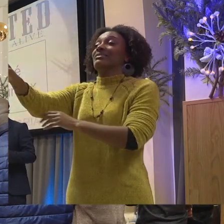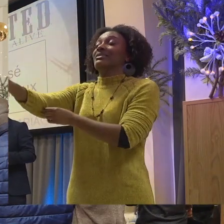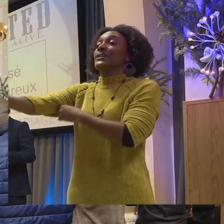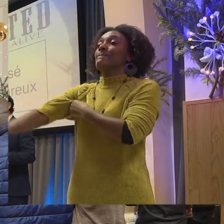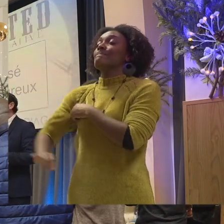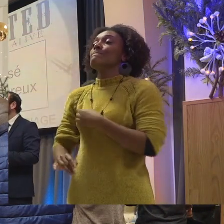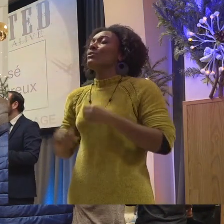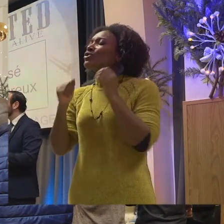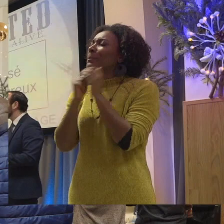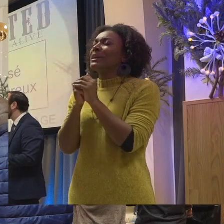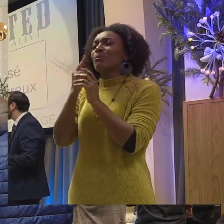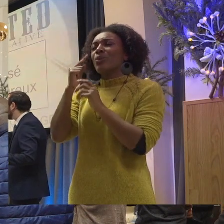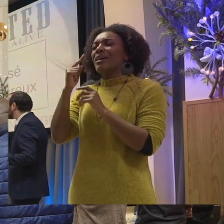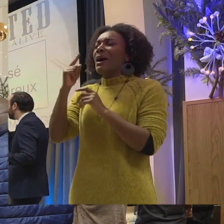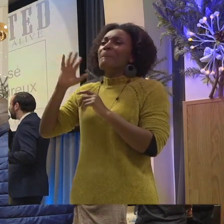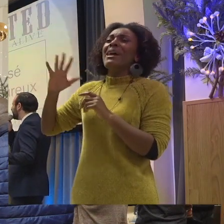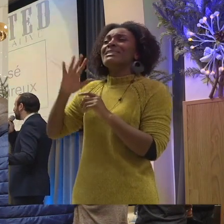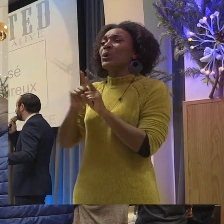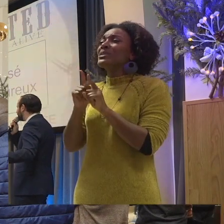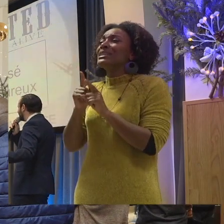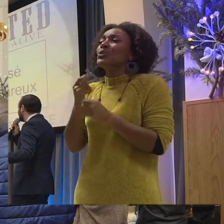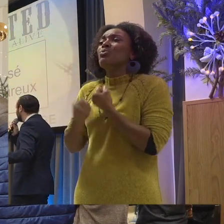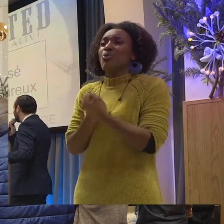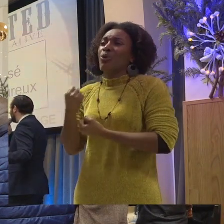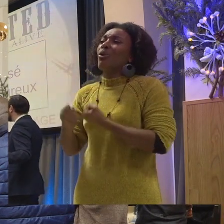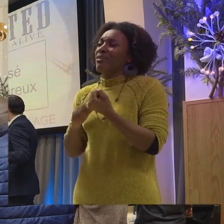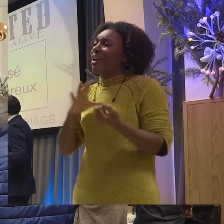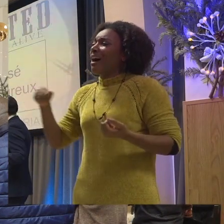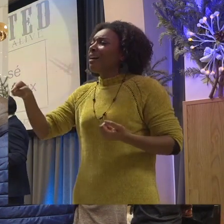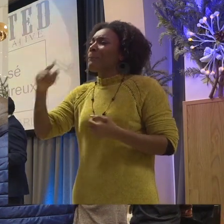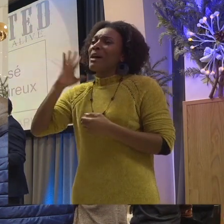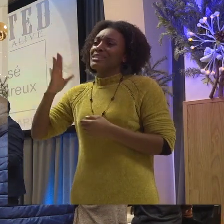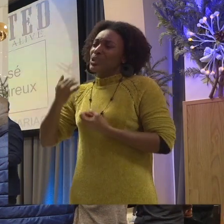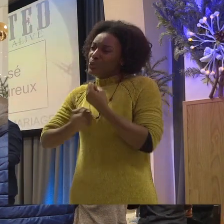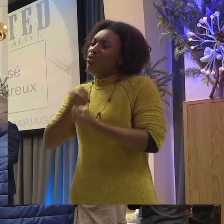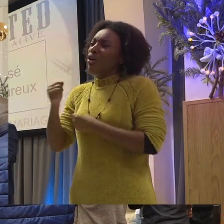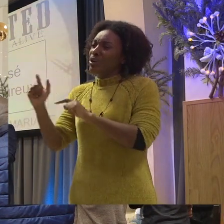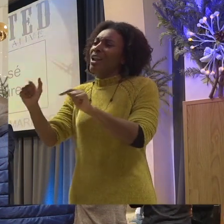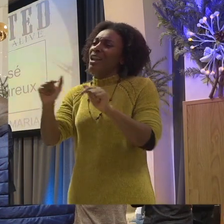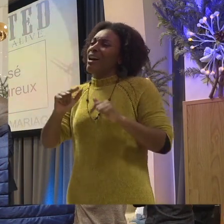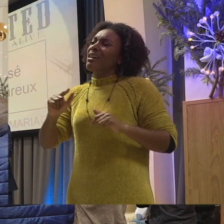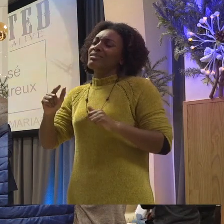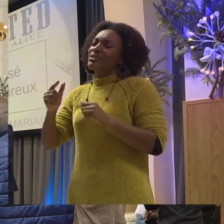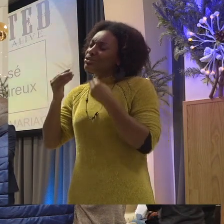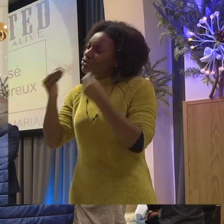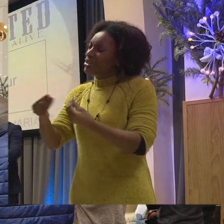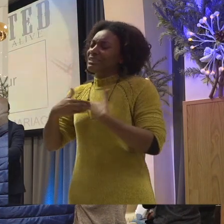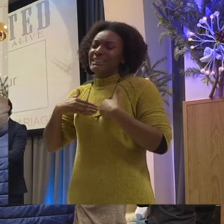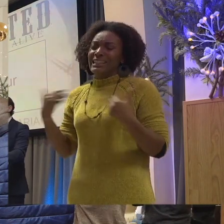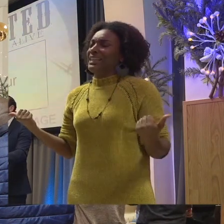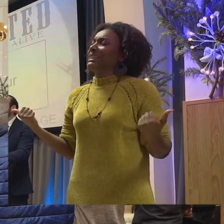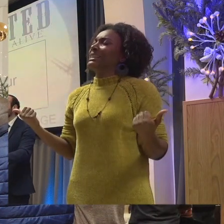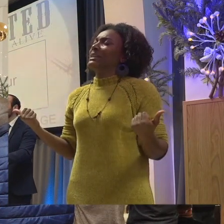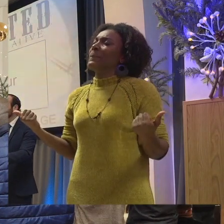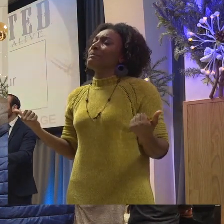Seigneur, je te demande que le passé douloureux soit totalement guéri, mon Dieu. Que tu fasses ton œuvre de guérison dans la vie de mes frères et de mes sœurs,